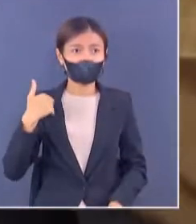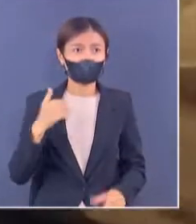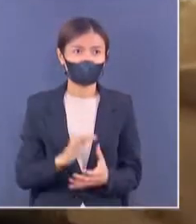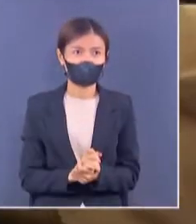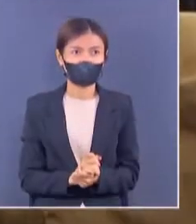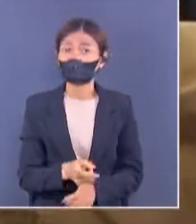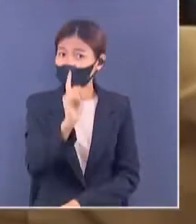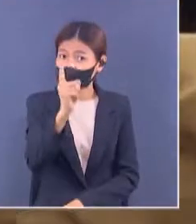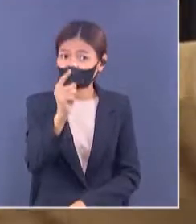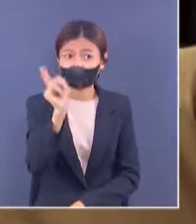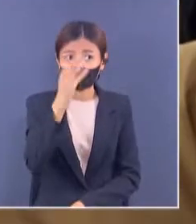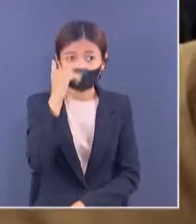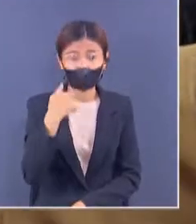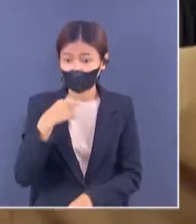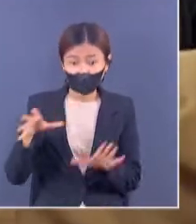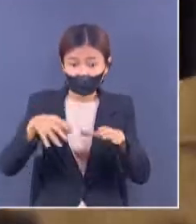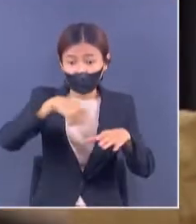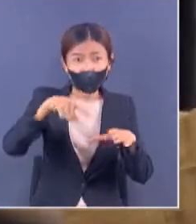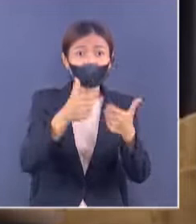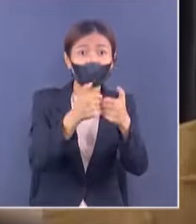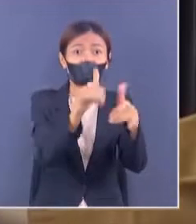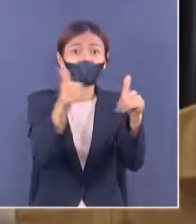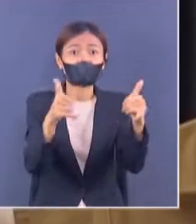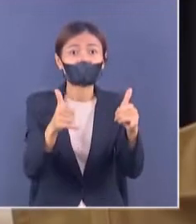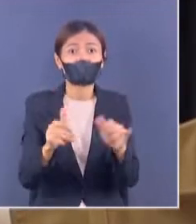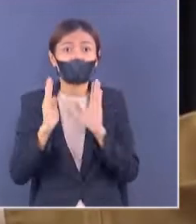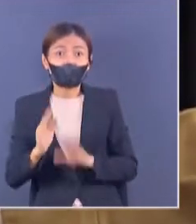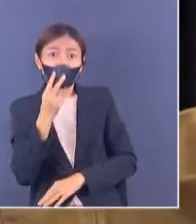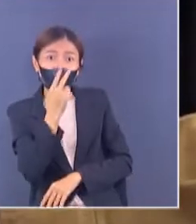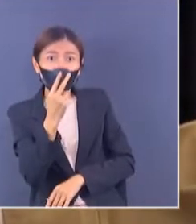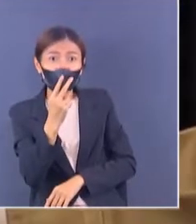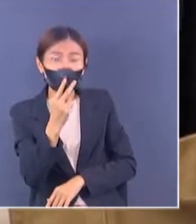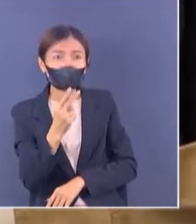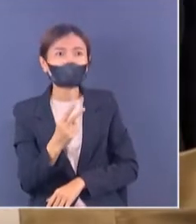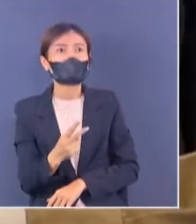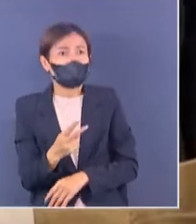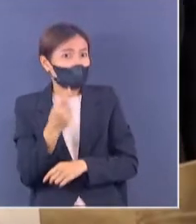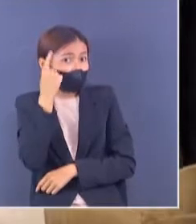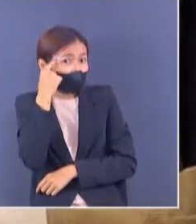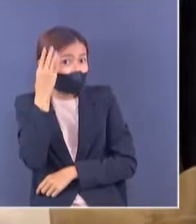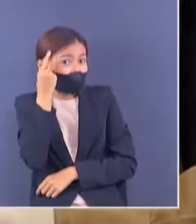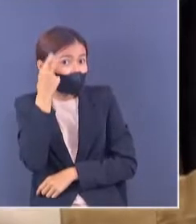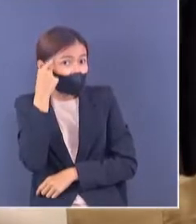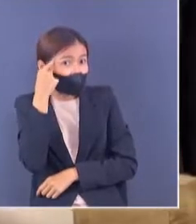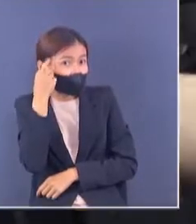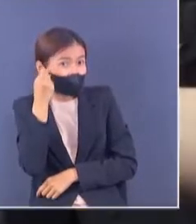งไม่ใช่แค่ว่าพวกเราเล่นเกมกันได้นะคนที่กำลังจะดูโมโน29เนี่ยก็สามารถร่วมสนุกหรือแบบทายเก